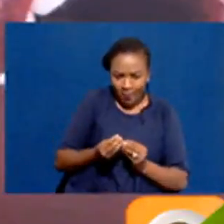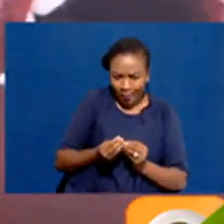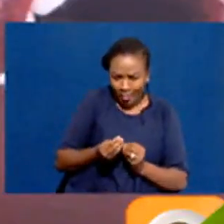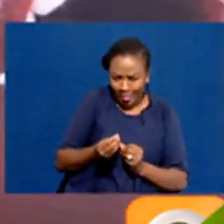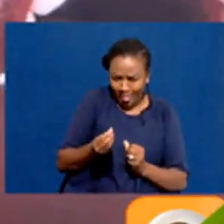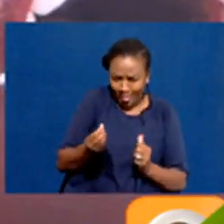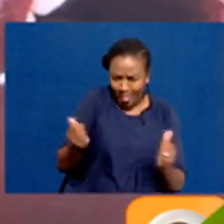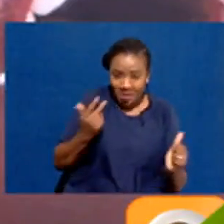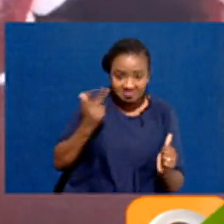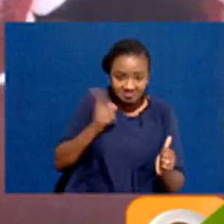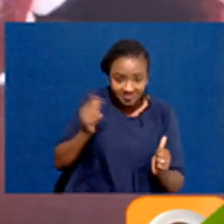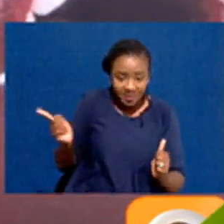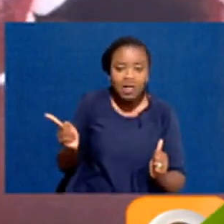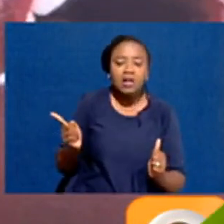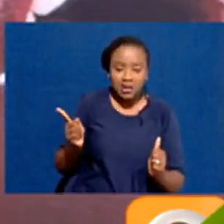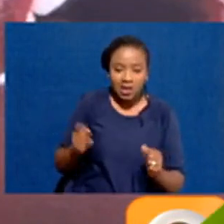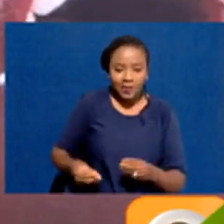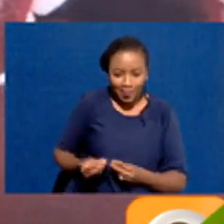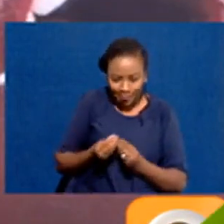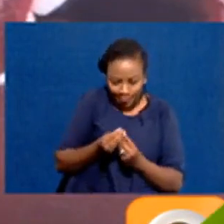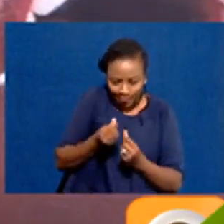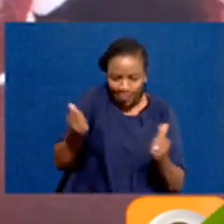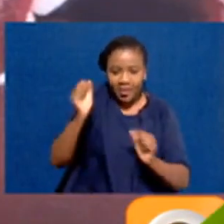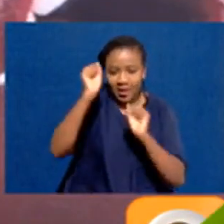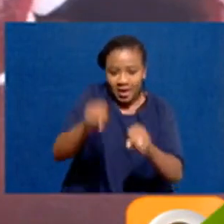liweze likapita kwenye ile mifereji ya kupitisha